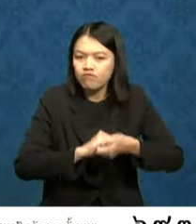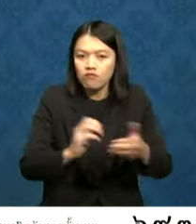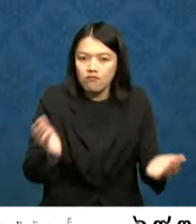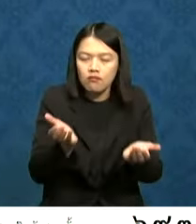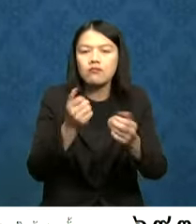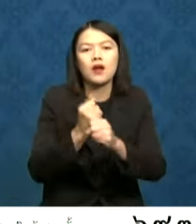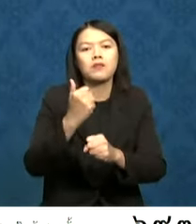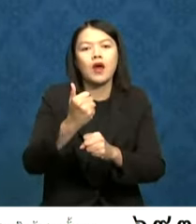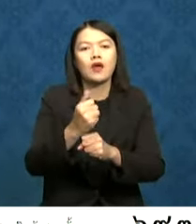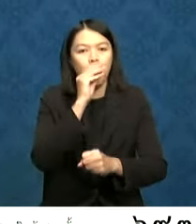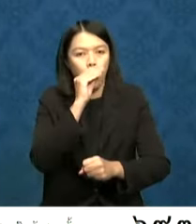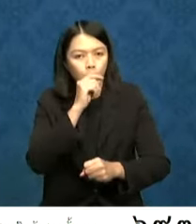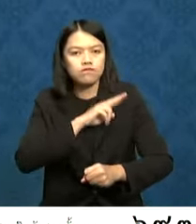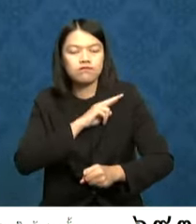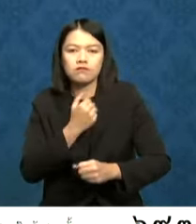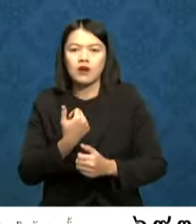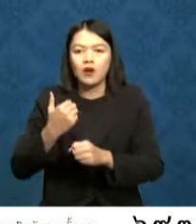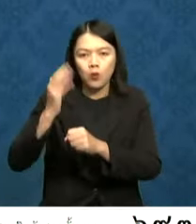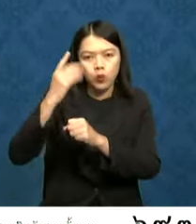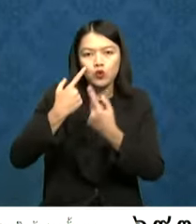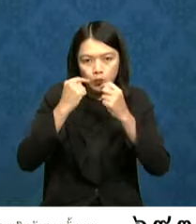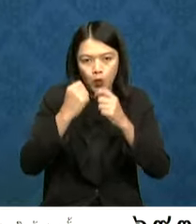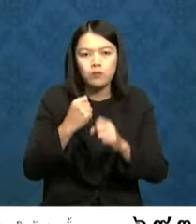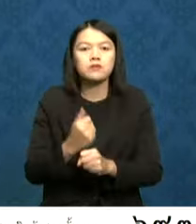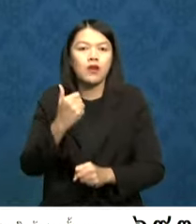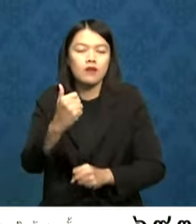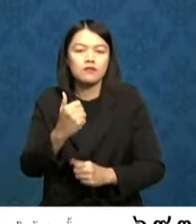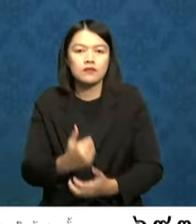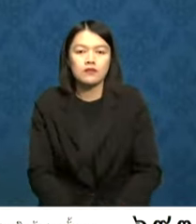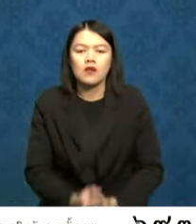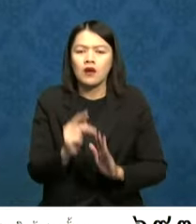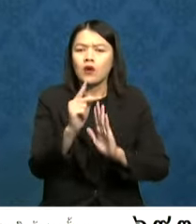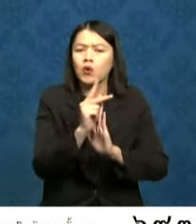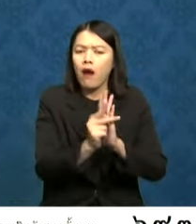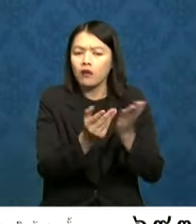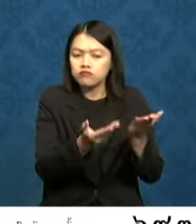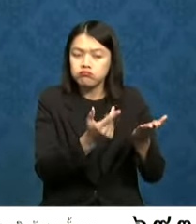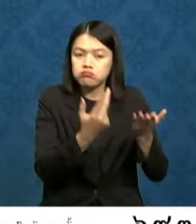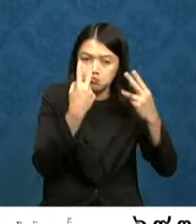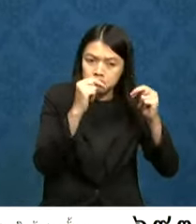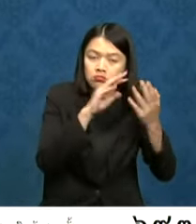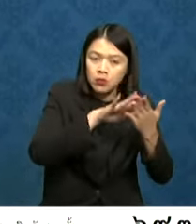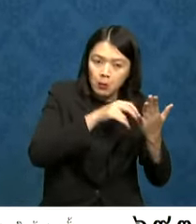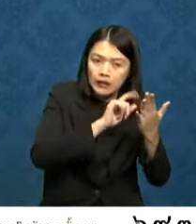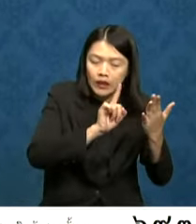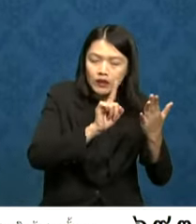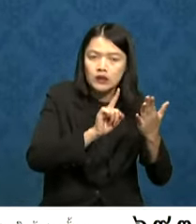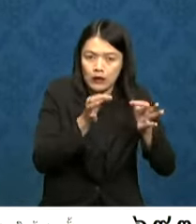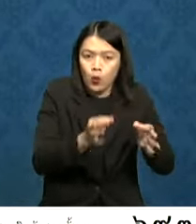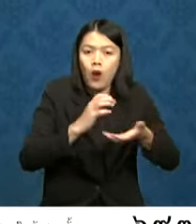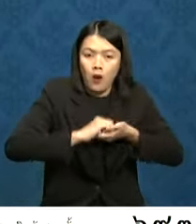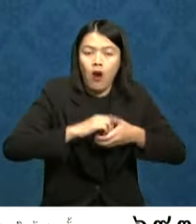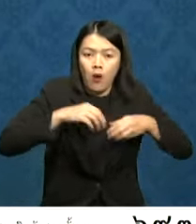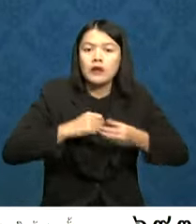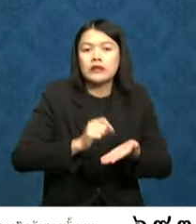ครับท่านพูดนอกสิลุกขึ้นตอบได้ว่าถ้ากฎหมายฉบับใดนโยบายด้านใดท่านเห็นด้วยกับพวกเราครับ